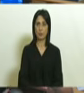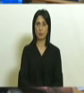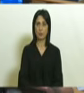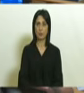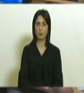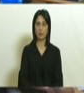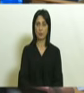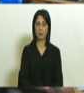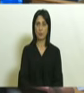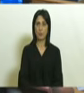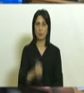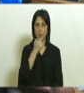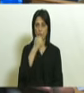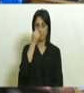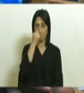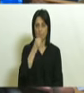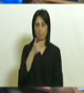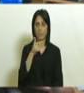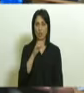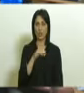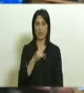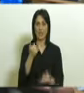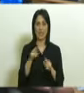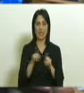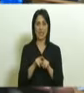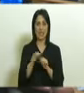არა, დაწავლოთ. ჰა, გმადლობთ ბატონო გიორგი, დღესაც არ გაეცით ჩემს შეკითხვებს.